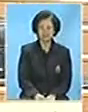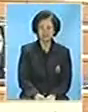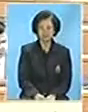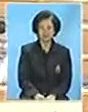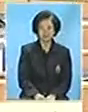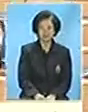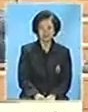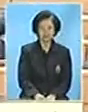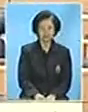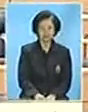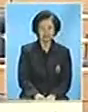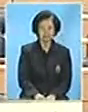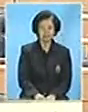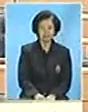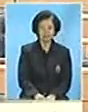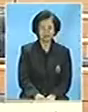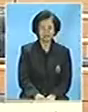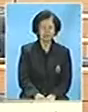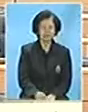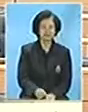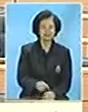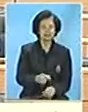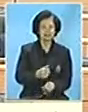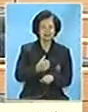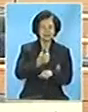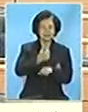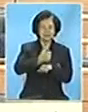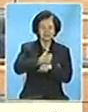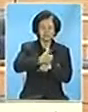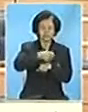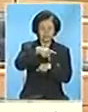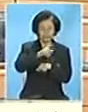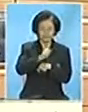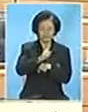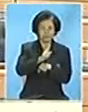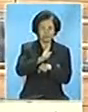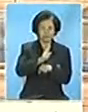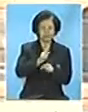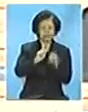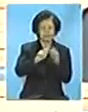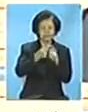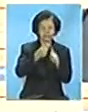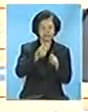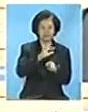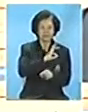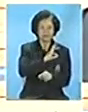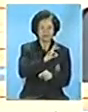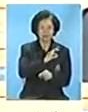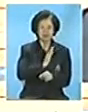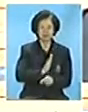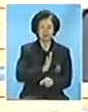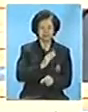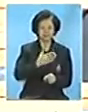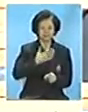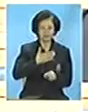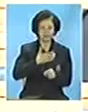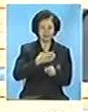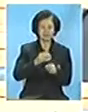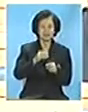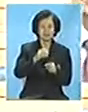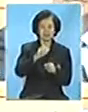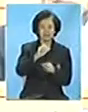ครับเรียนท่านประธานสภาที่เคารพเพื่อนสมาชิกผู้ทรงเกียรติกับผมนายสุรเดชจิรัตทิติเจ